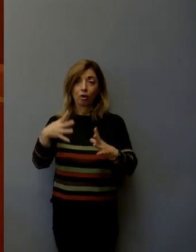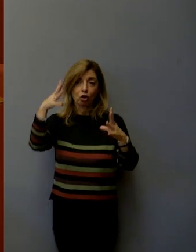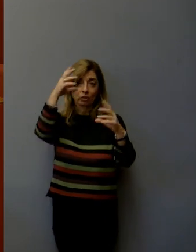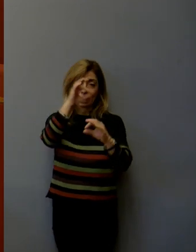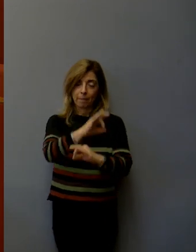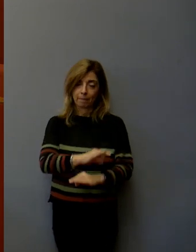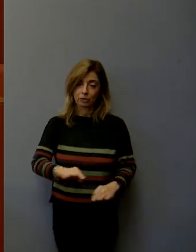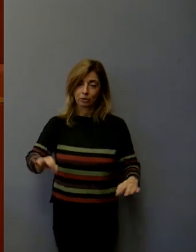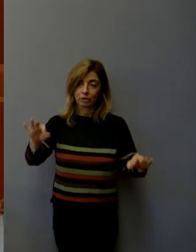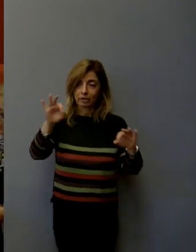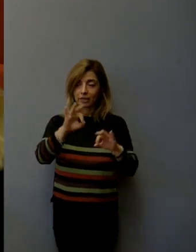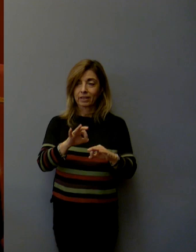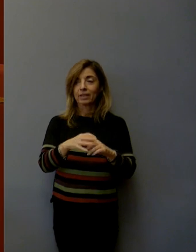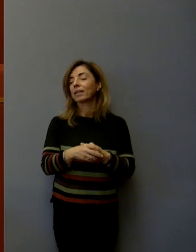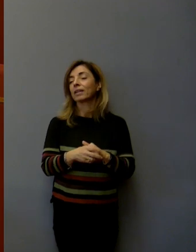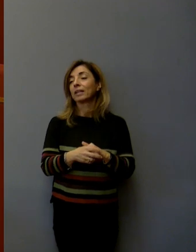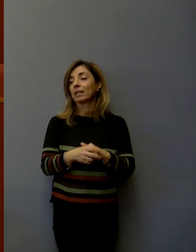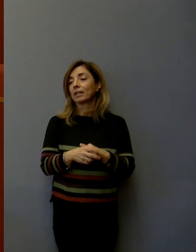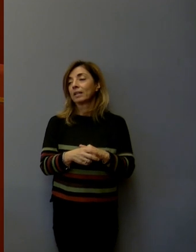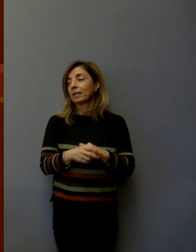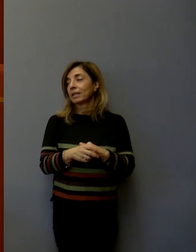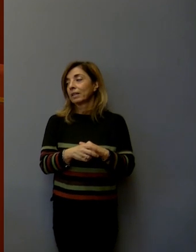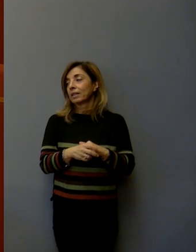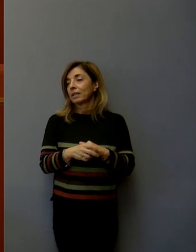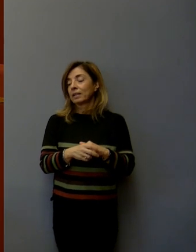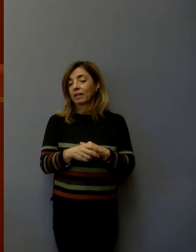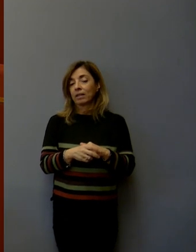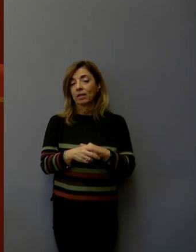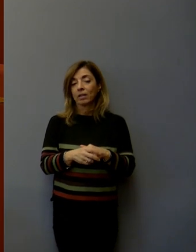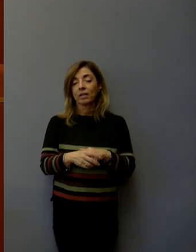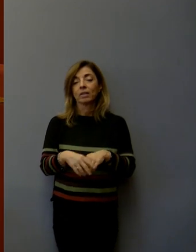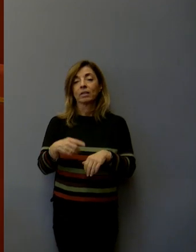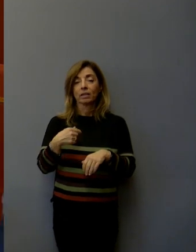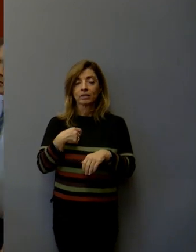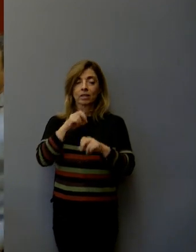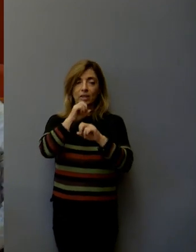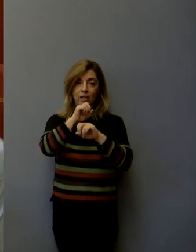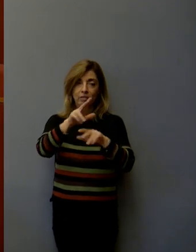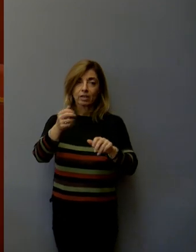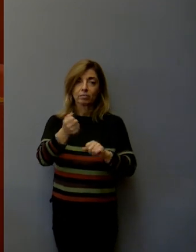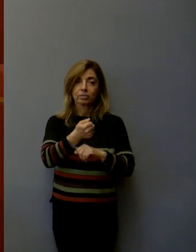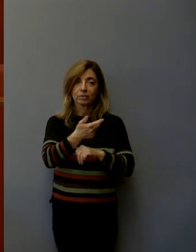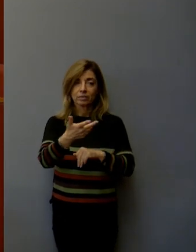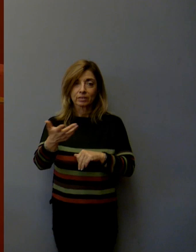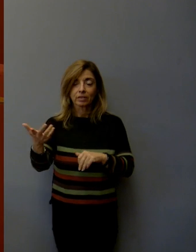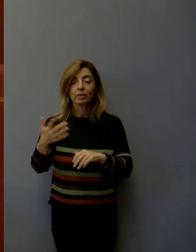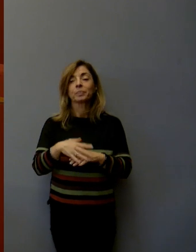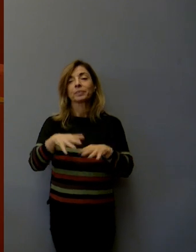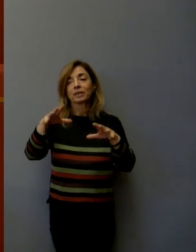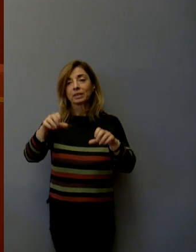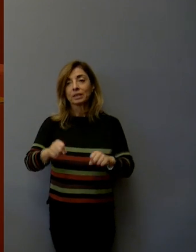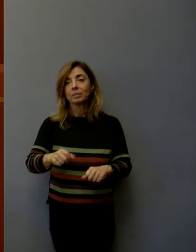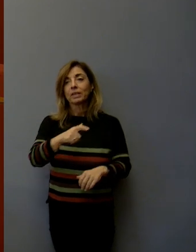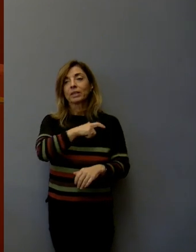fatto ho fatto già segnalato numerose volte dai genitori degli studenti si impegna il sindaco